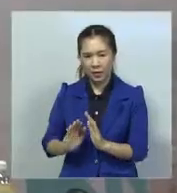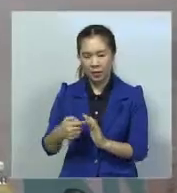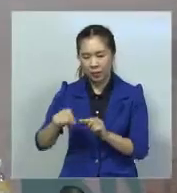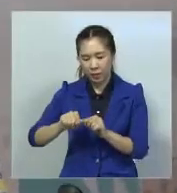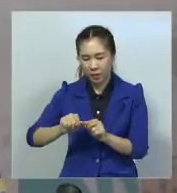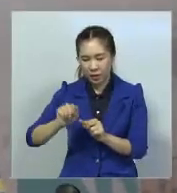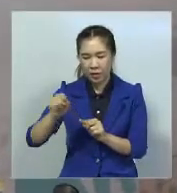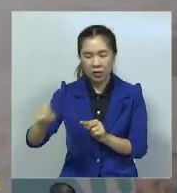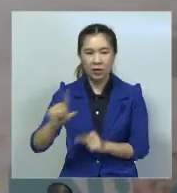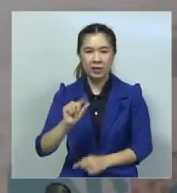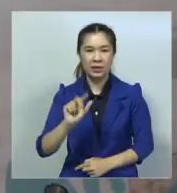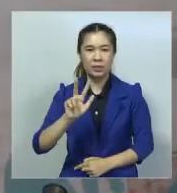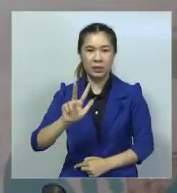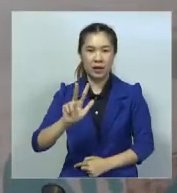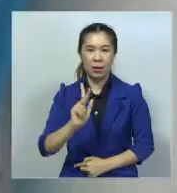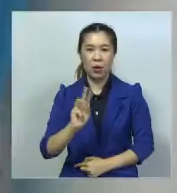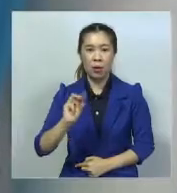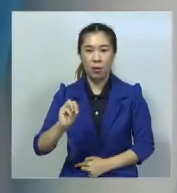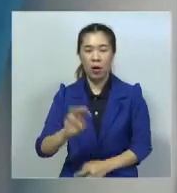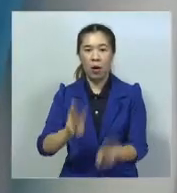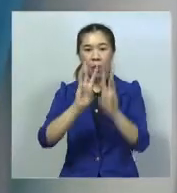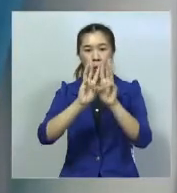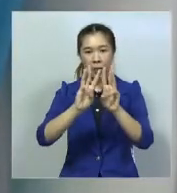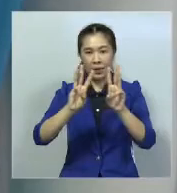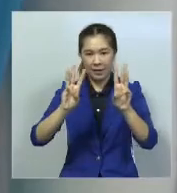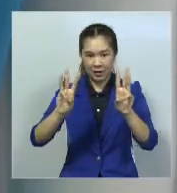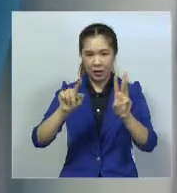าง23กิโลเมตรสมัครได้ที่เว็บไซต์